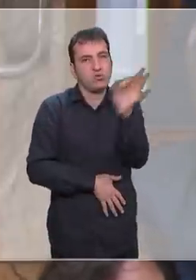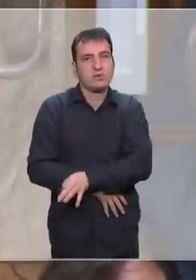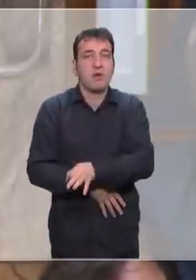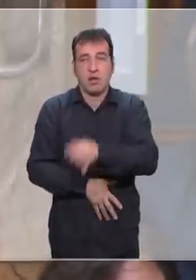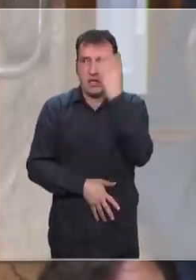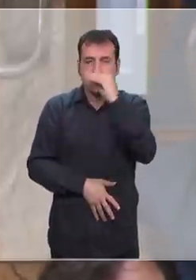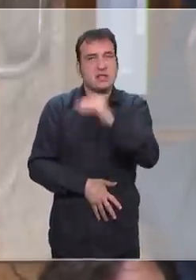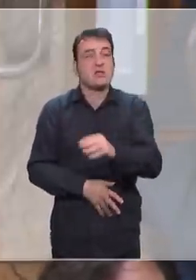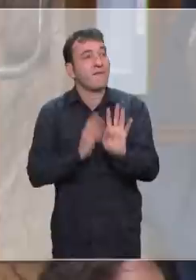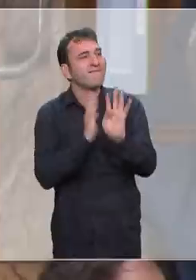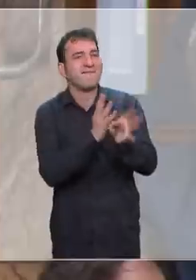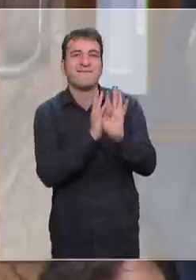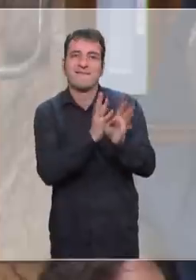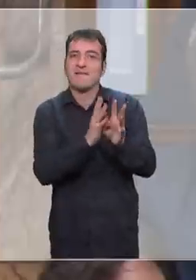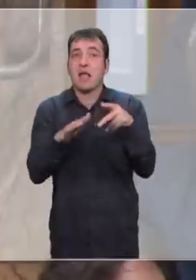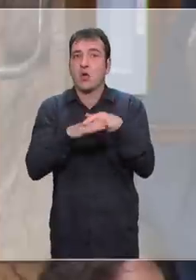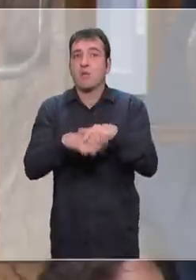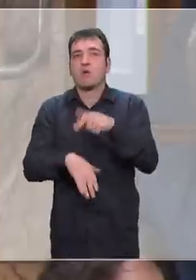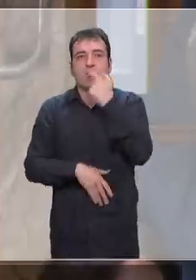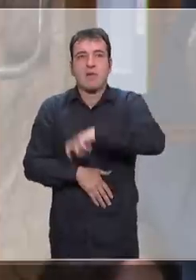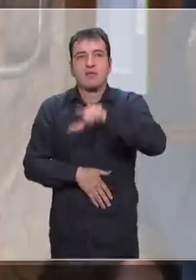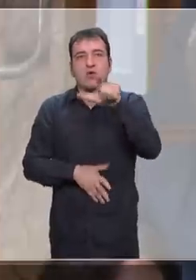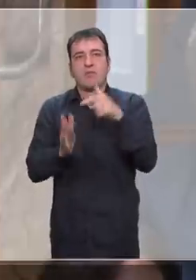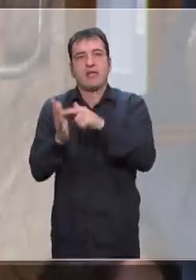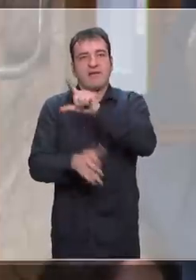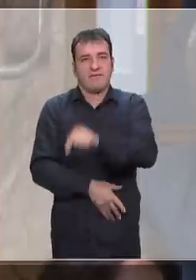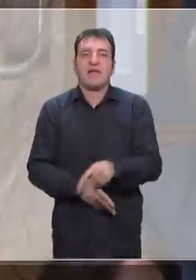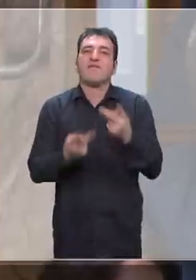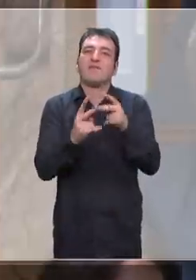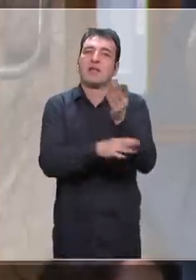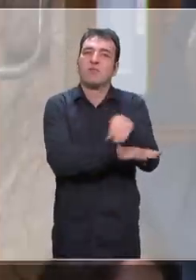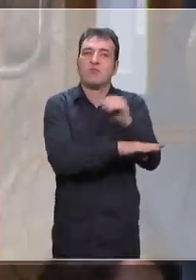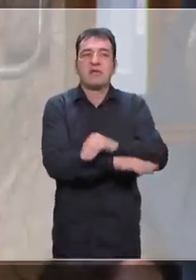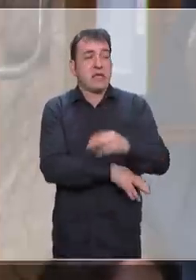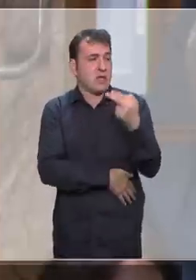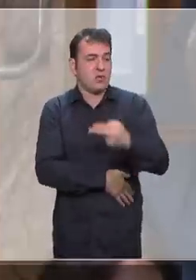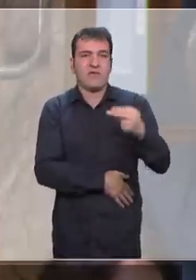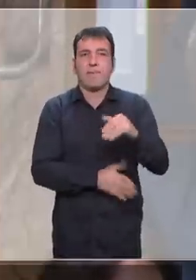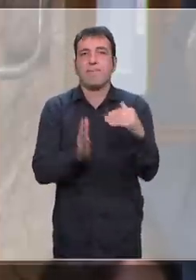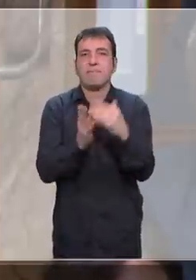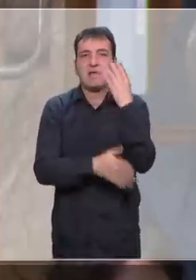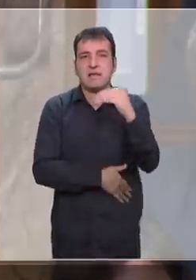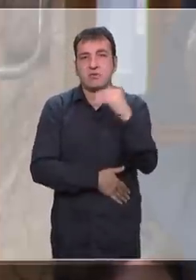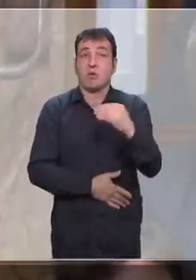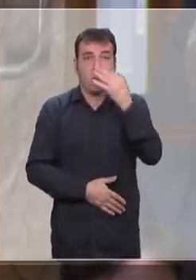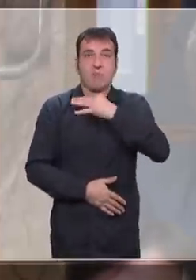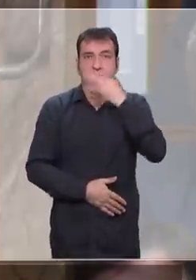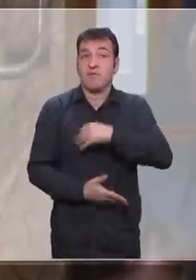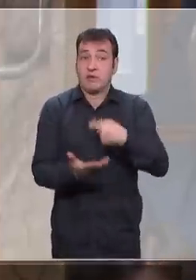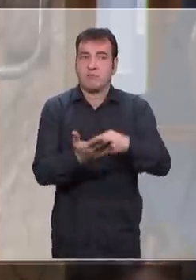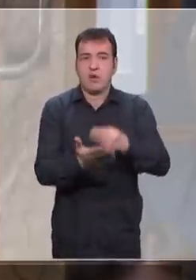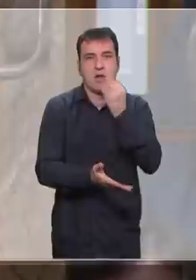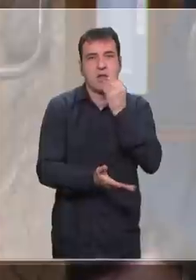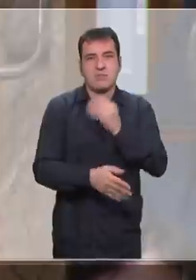alimentaire ont commencé depuis mars 2020. À Montpellier, au mois de novembre, ce sont 1000 étudiants qui en ont bénéficié.